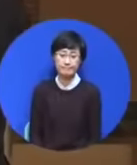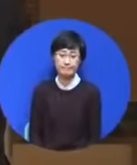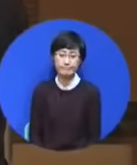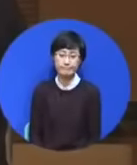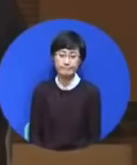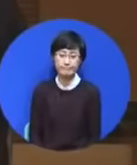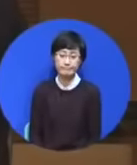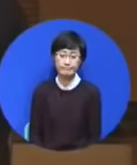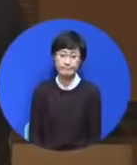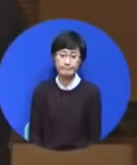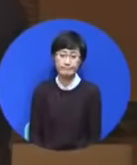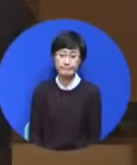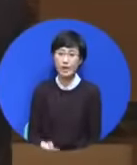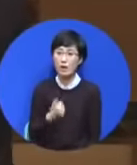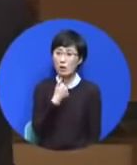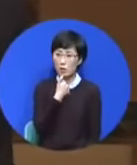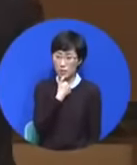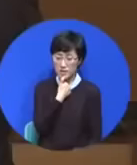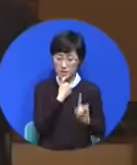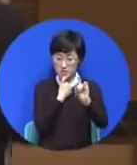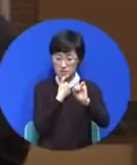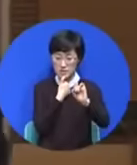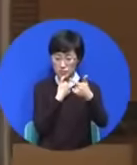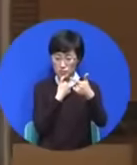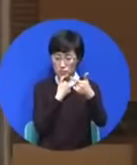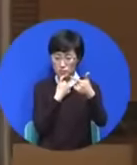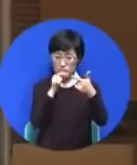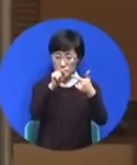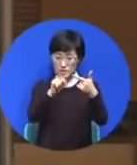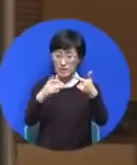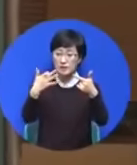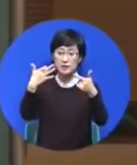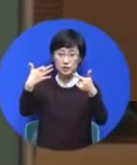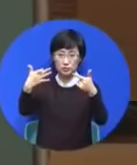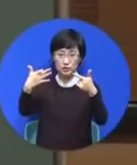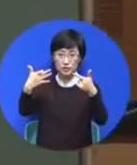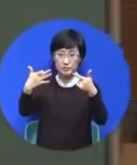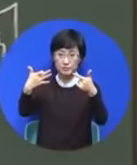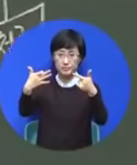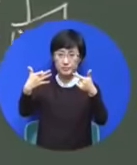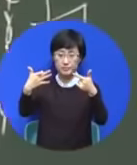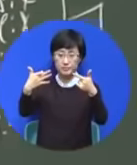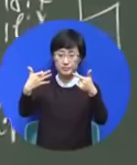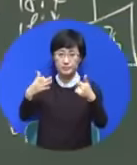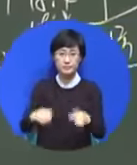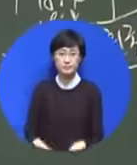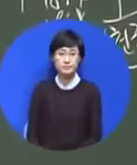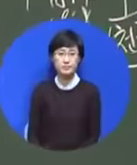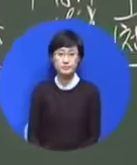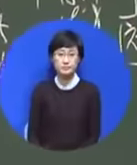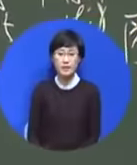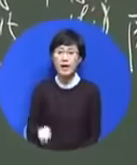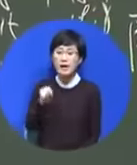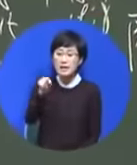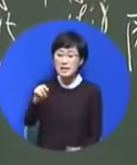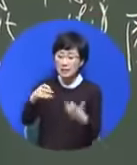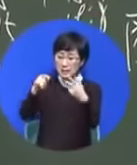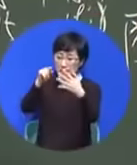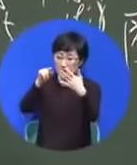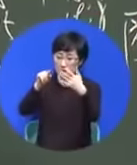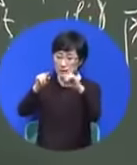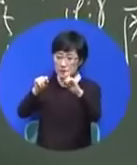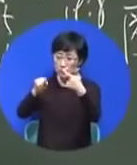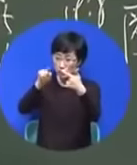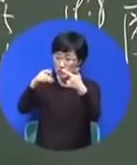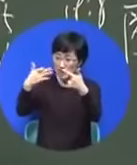어 로마서 16장 절이 여러분이이 축복 받기 위해서